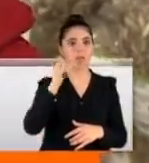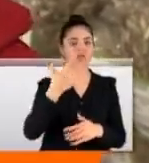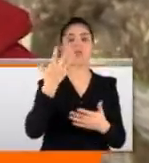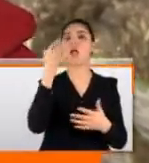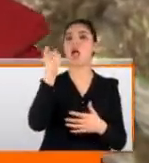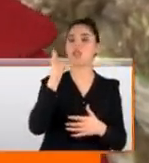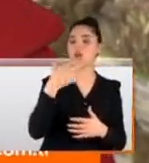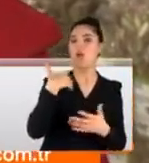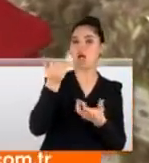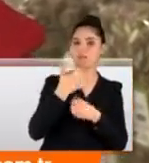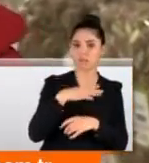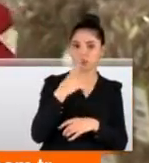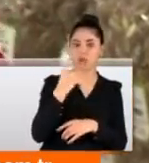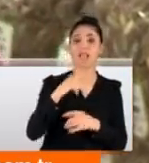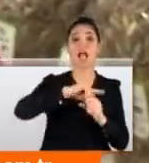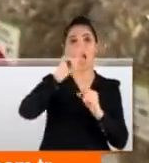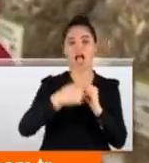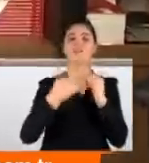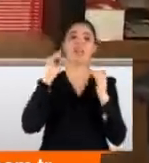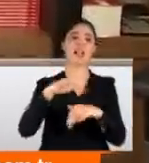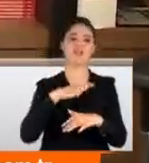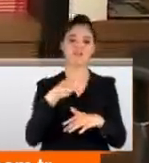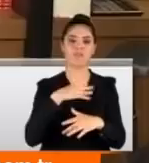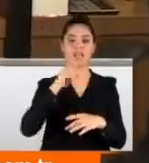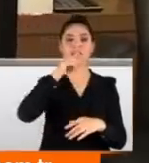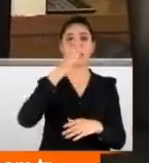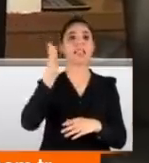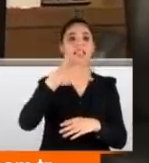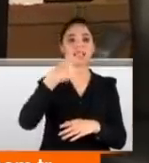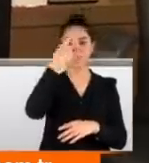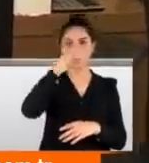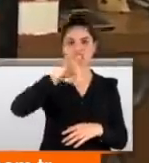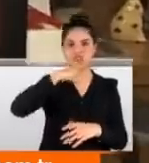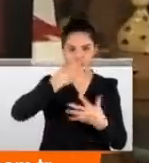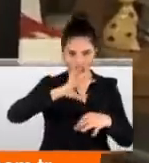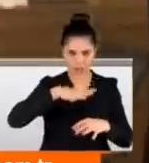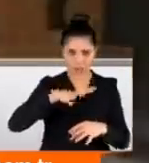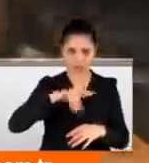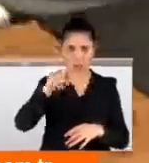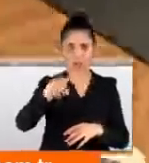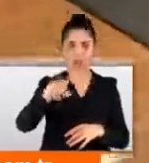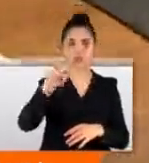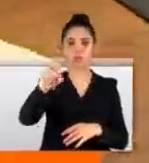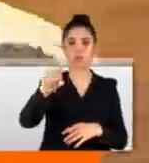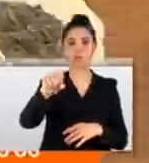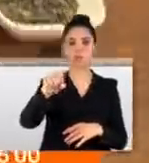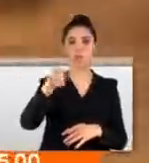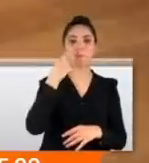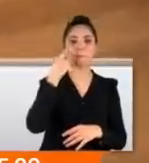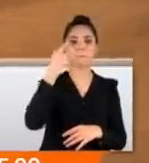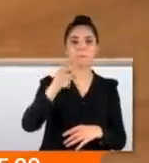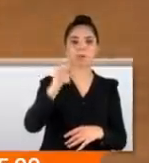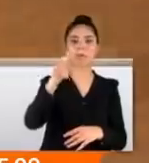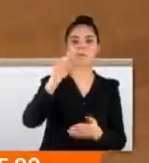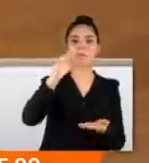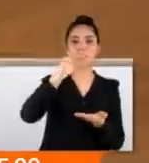kilo alabilir miyiz diye. Hani haftaya biz de bekliyoruz. Zeytin yaprağını tek başına çay olarak hazırlamak istiyorsanız kuru zeytin yaprağından şöyle bir bardak için